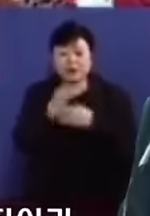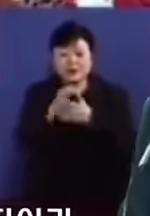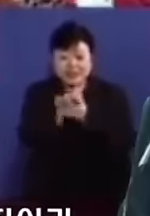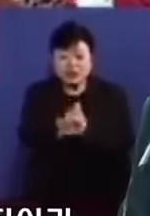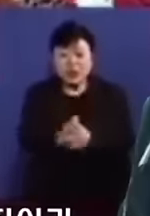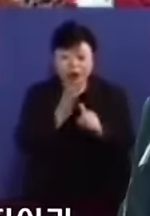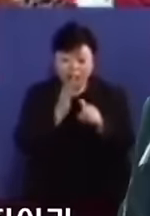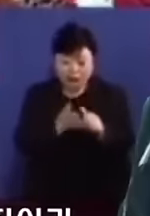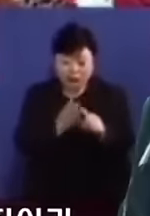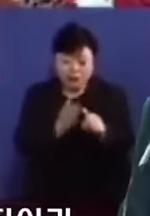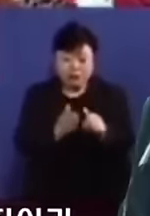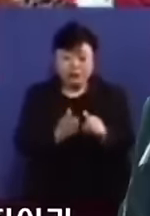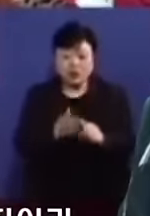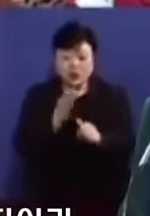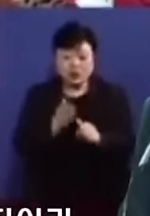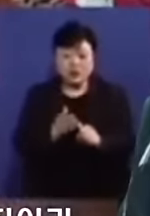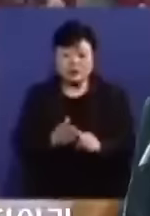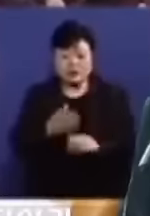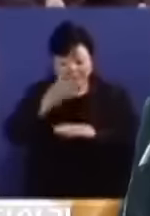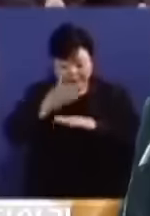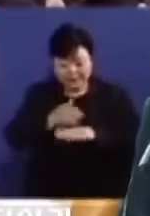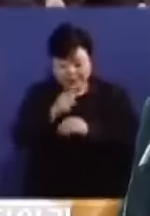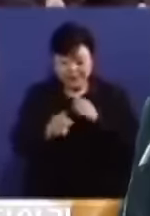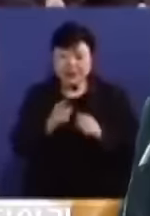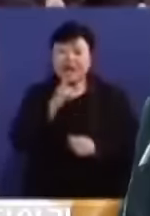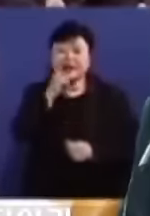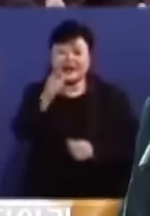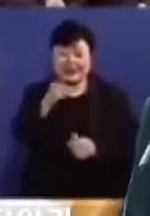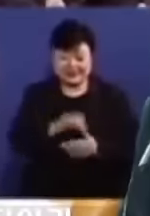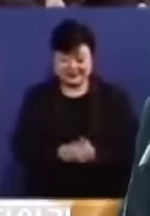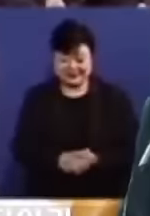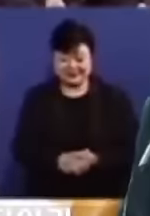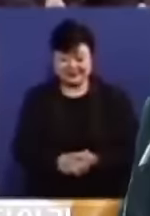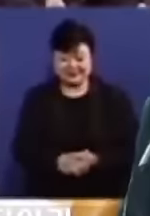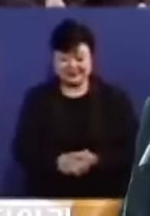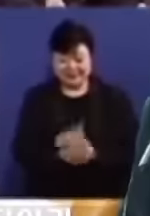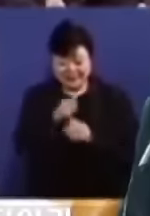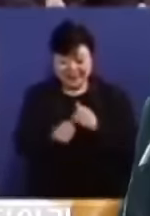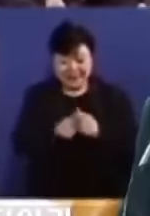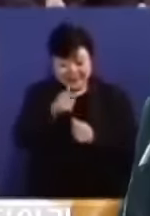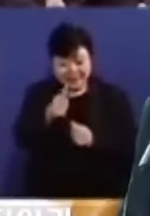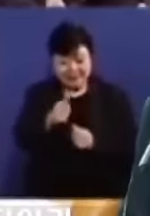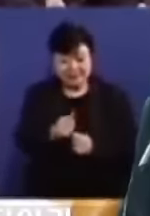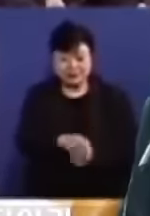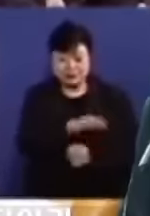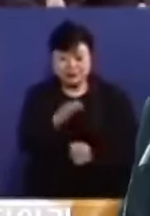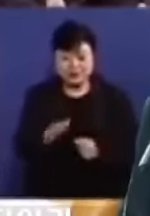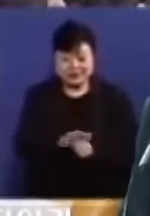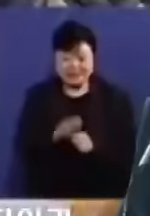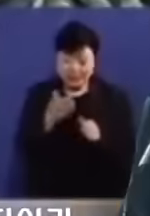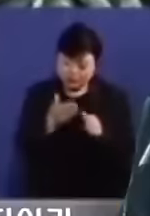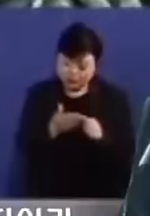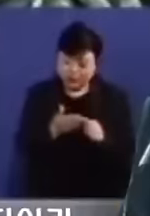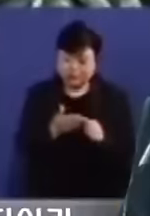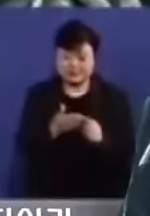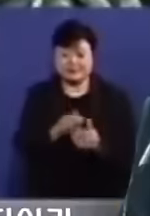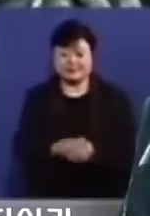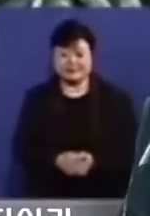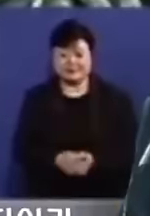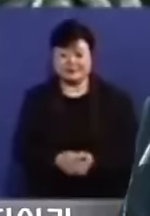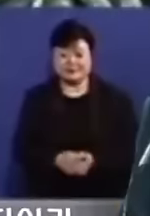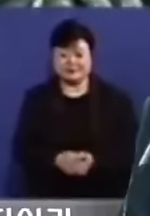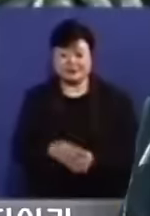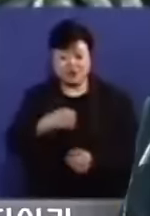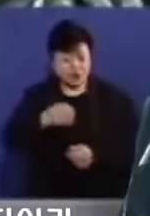기도와 간구로 너희 구할 것을 감사함으로 하나님께 아뢰라. 우리 하나님이 우리를 얼마나 사랑하시는지